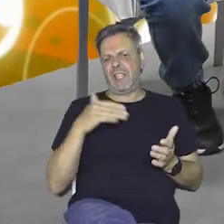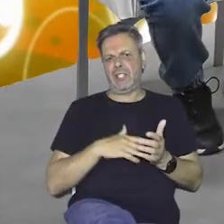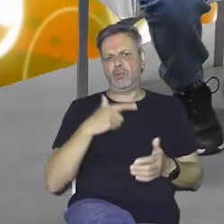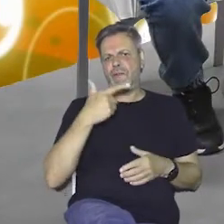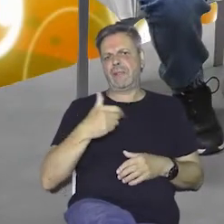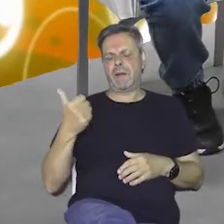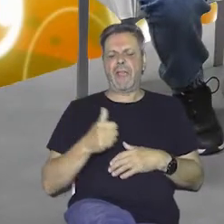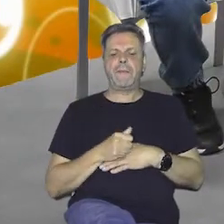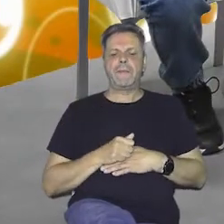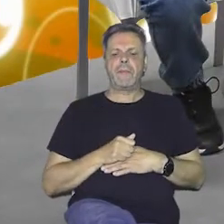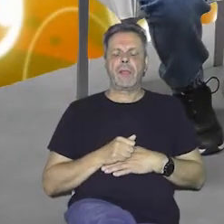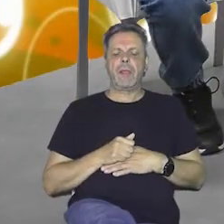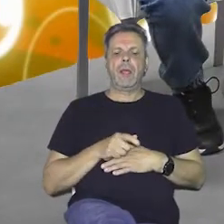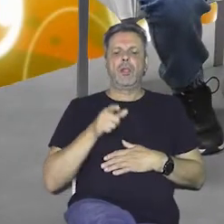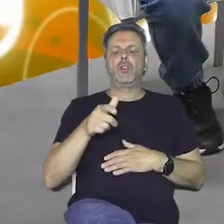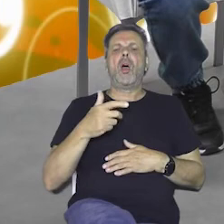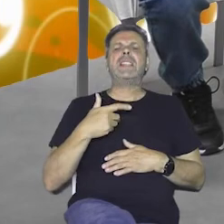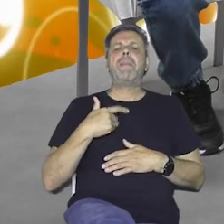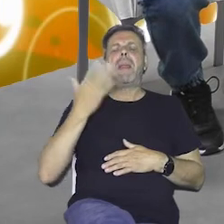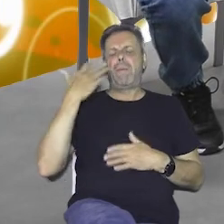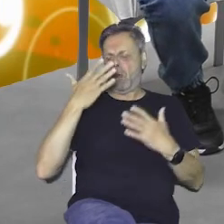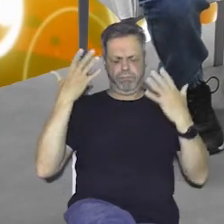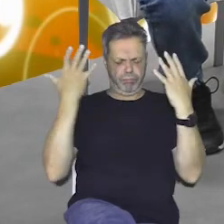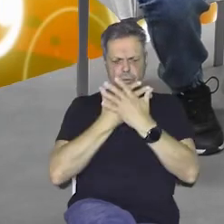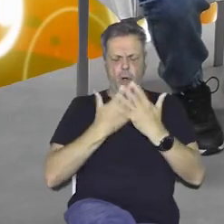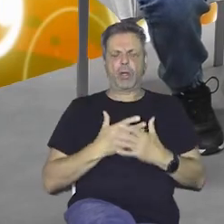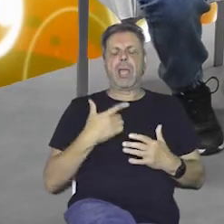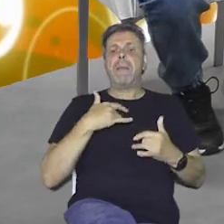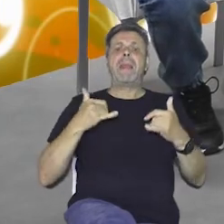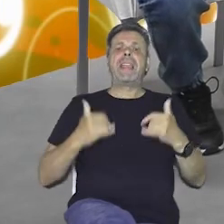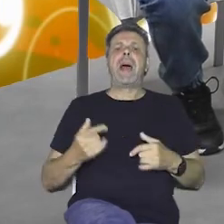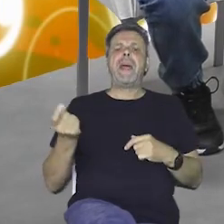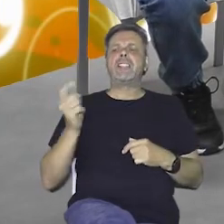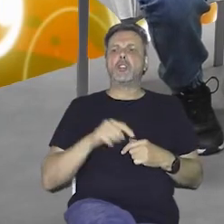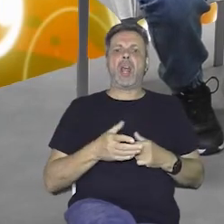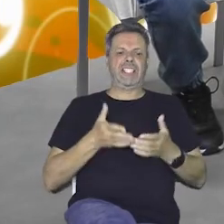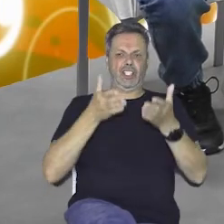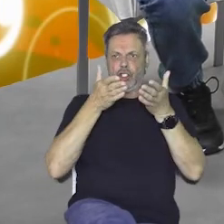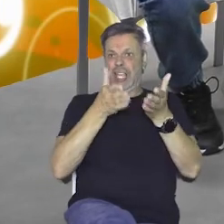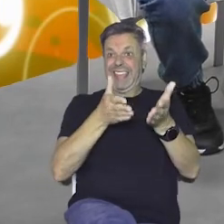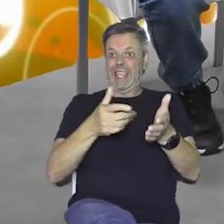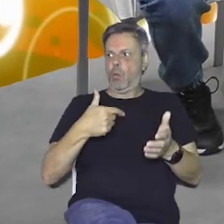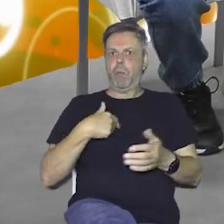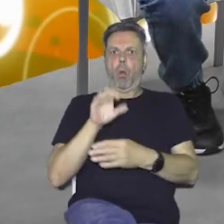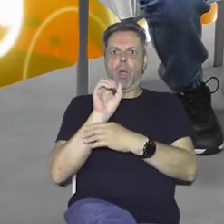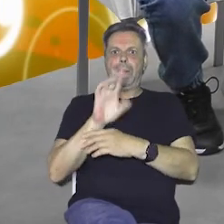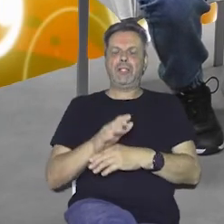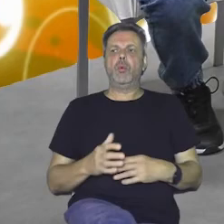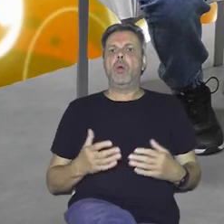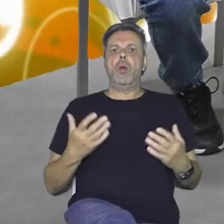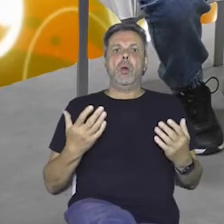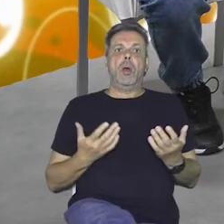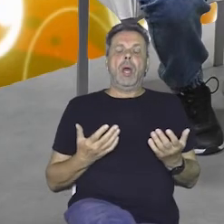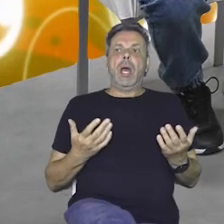2021. To je za mene bio šok. Šok, da. I meni danas dolaziš ti u emisiju koju smo mi, uopće